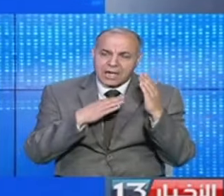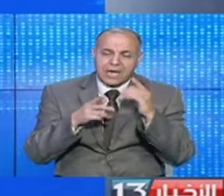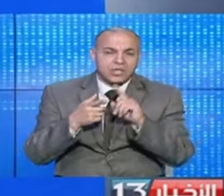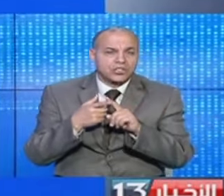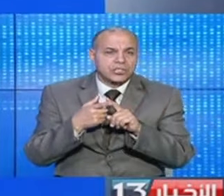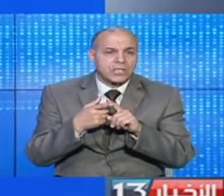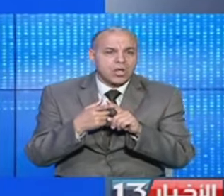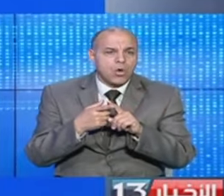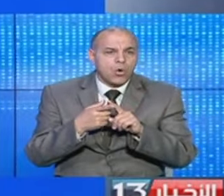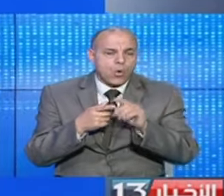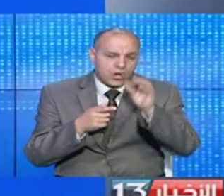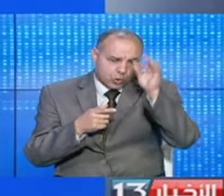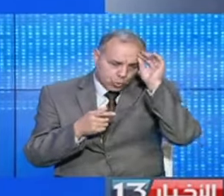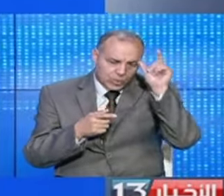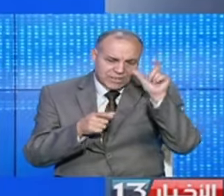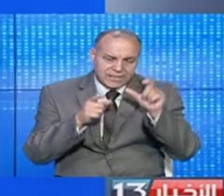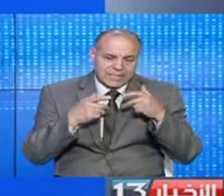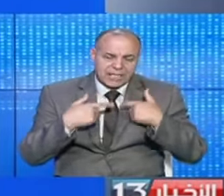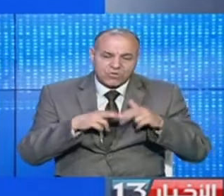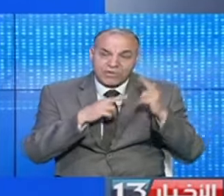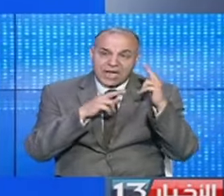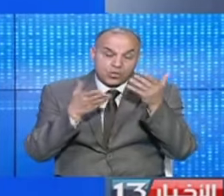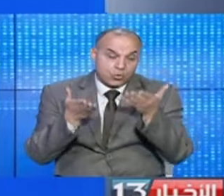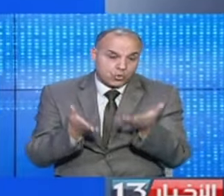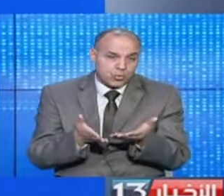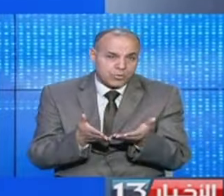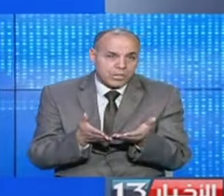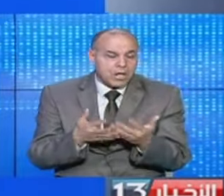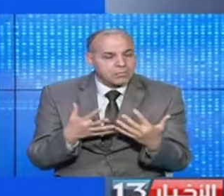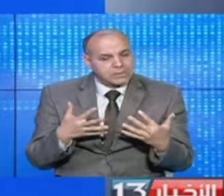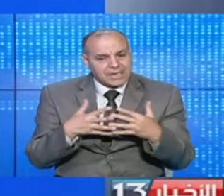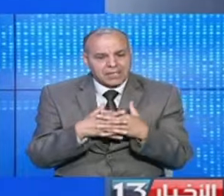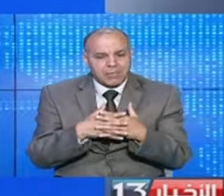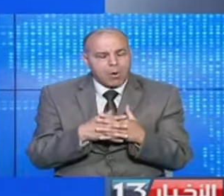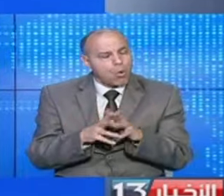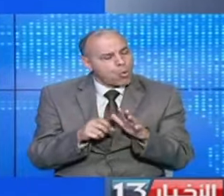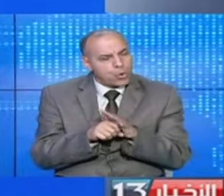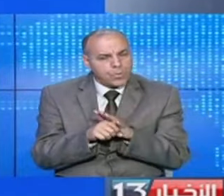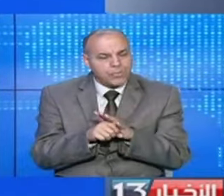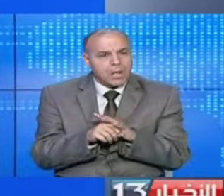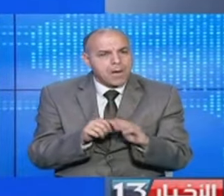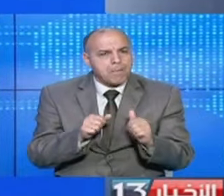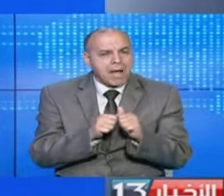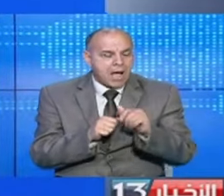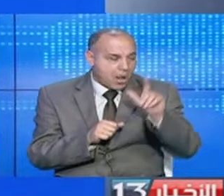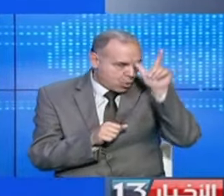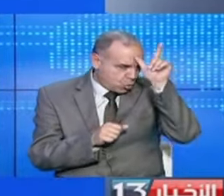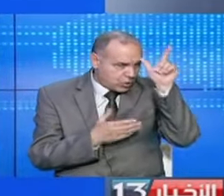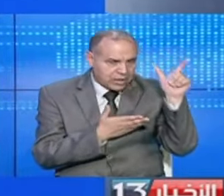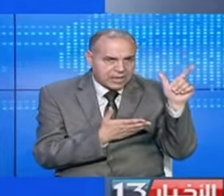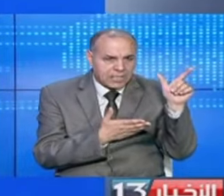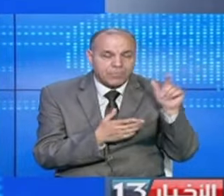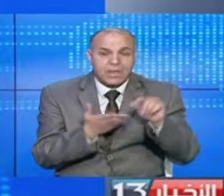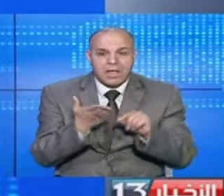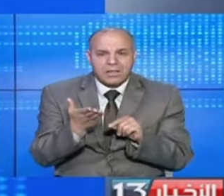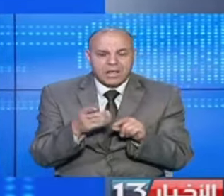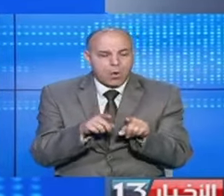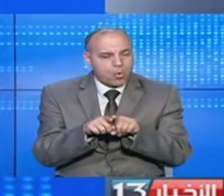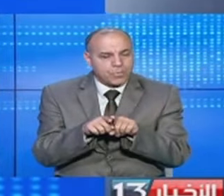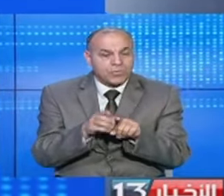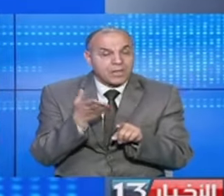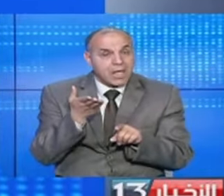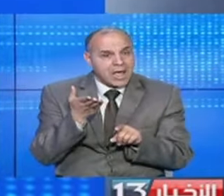الخارجية والهجرة والتونسيين بالخارج اليوم عن تضامنها التام مع المملكة الأردنية الهاشمية